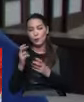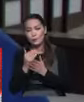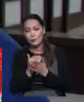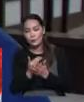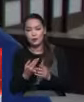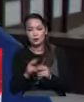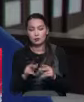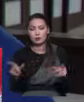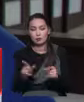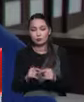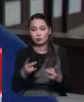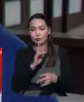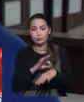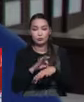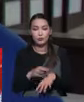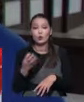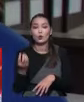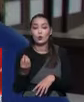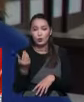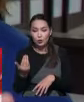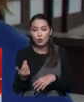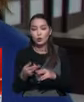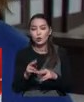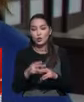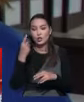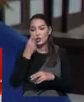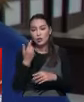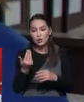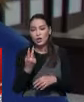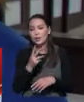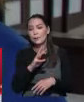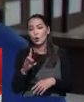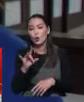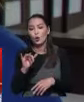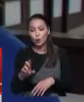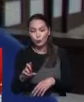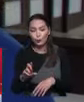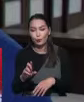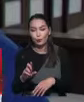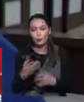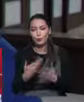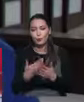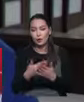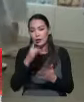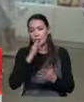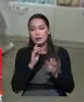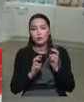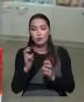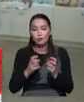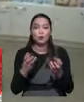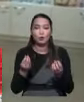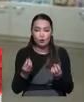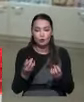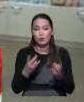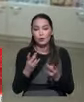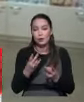үшін. Ол тағы да жылына 2 миллион рубльға дейін мысалы отандық өндірушілер тағы төлейді. Дәріхана